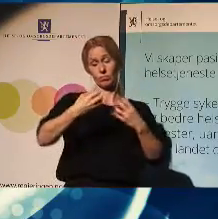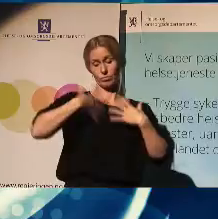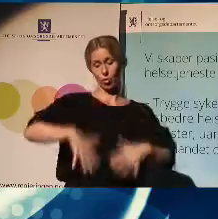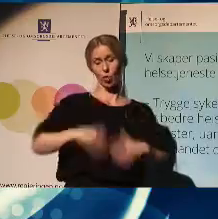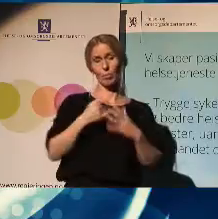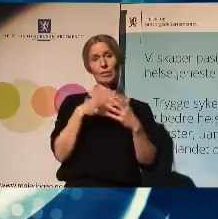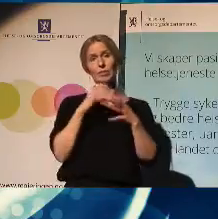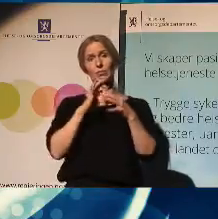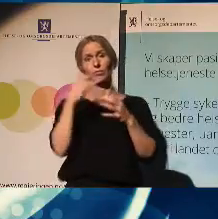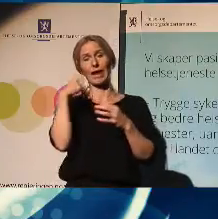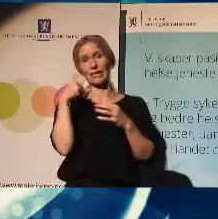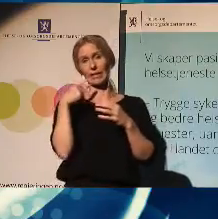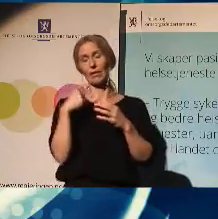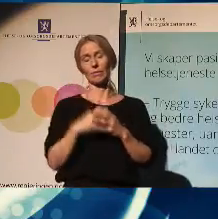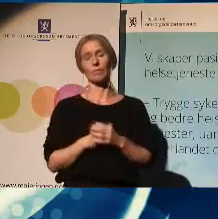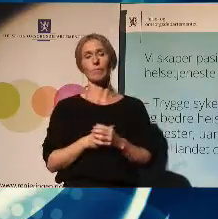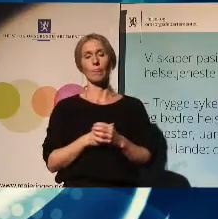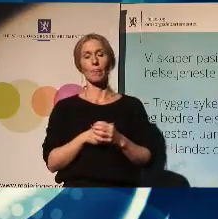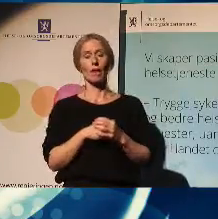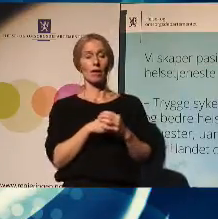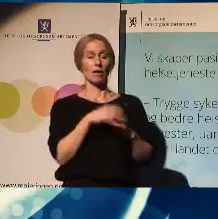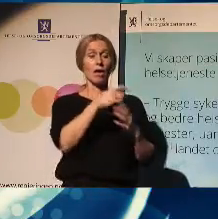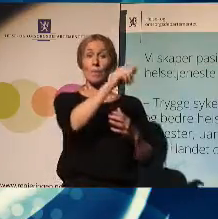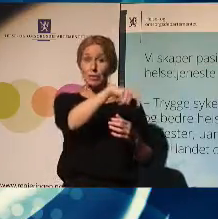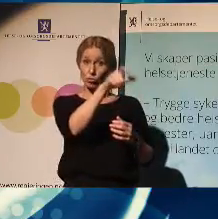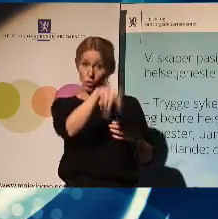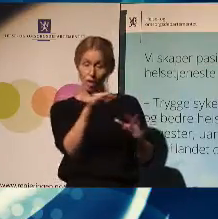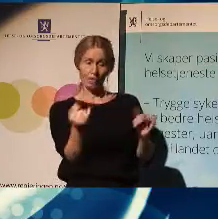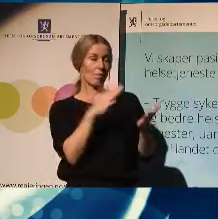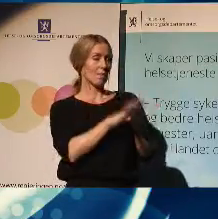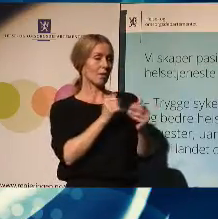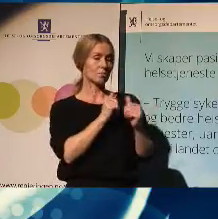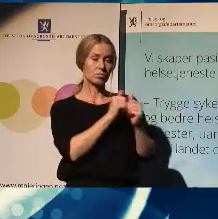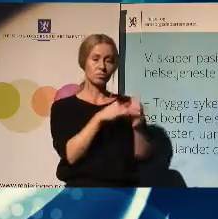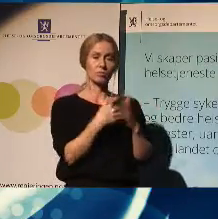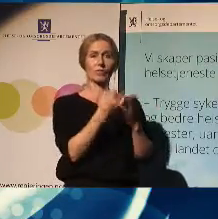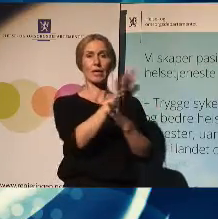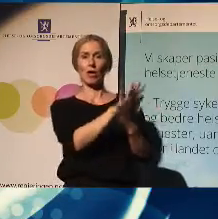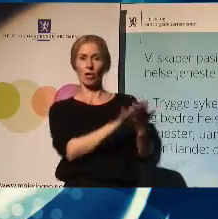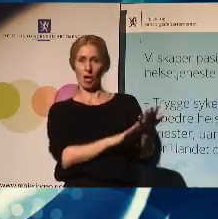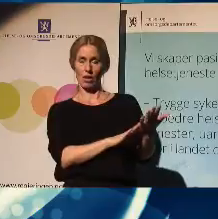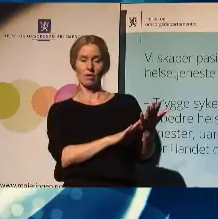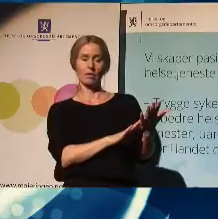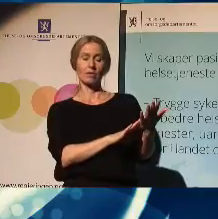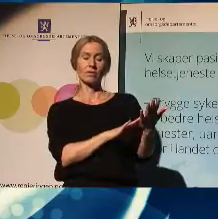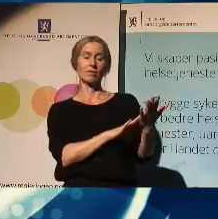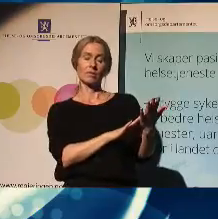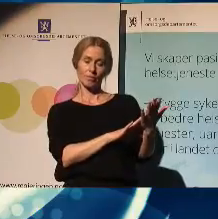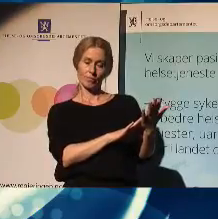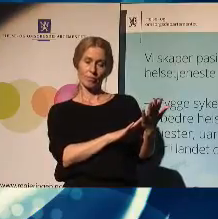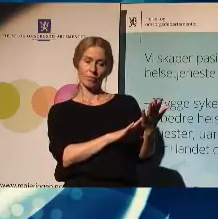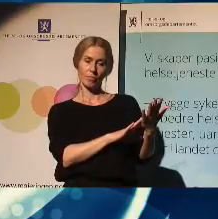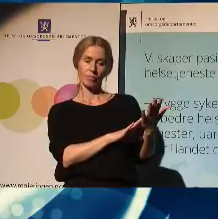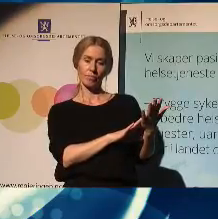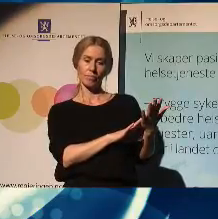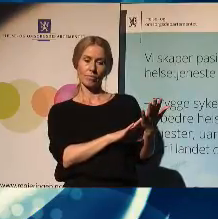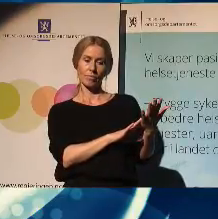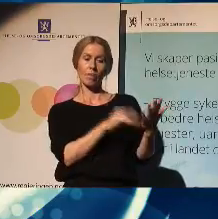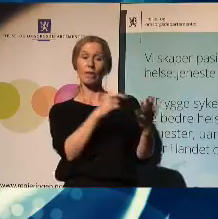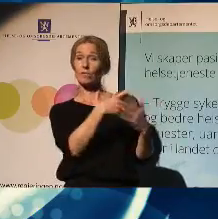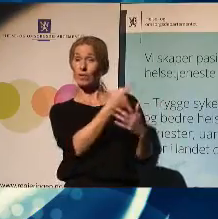Personalet på korttidsplassingen, på korttidsavdelingen var med oss når vi kartla, for å kunne gjennomføre kartlegging